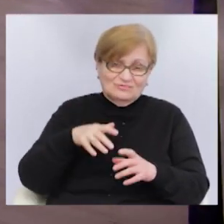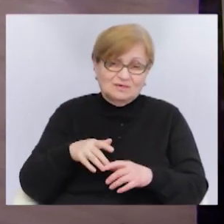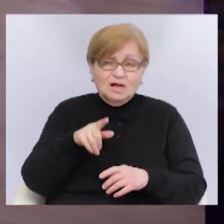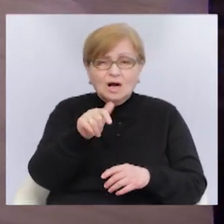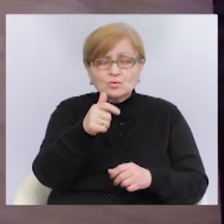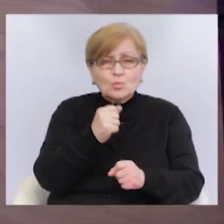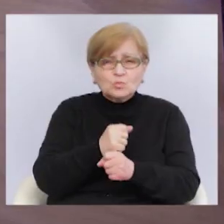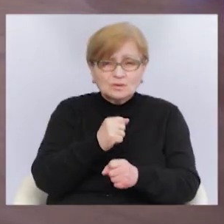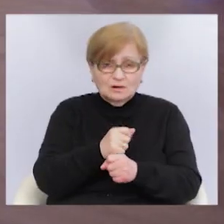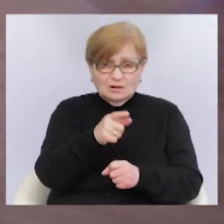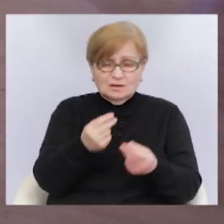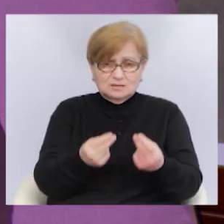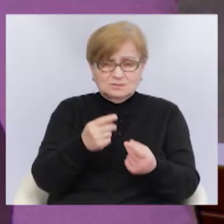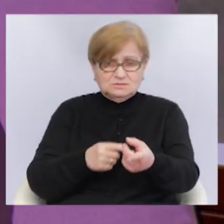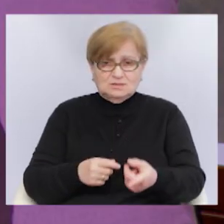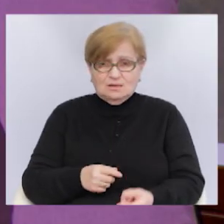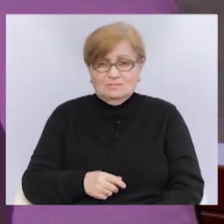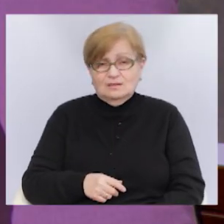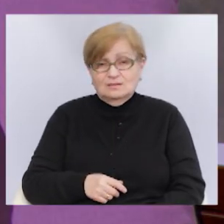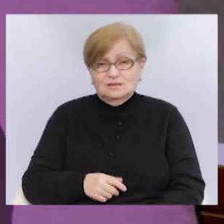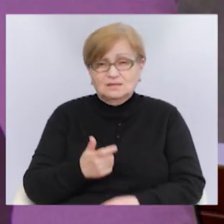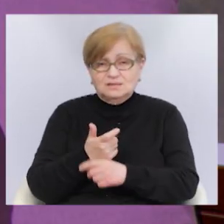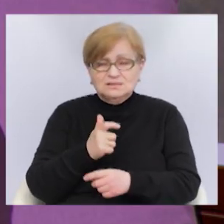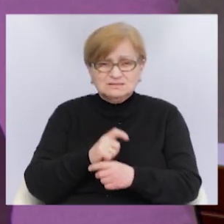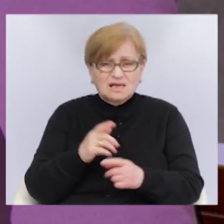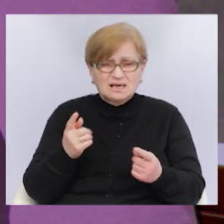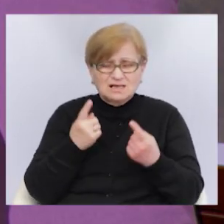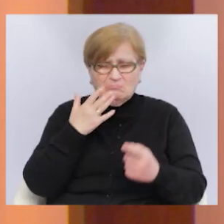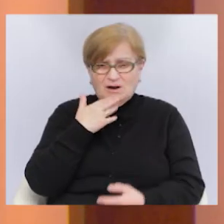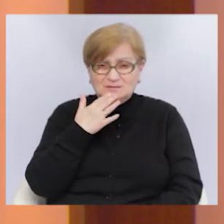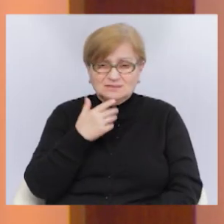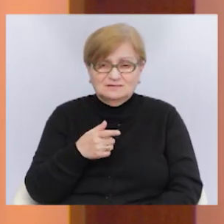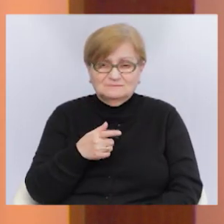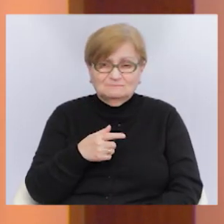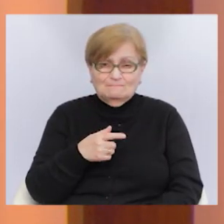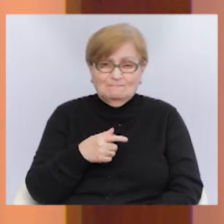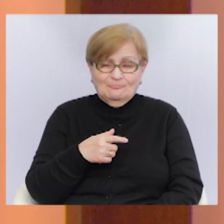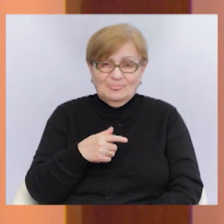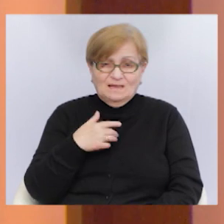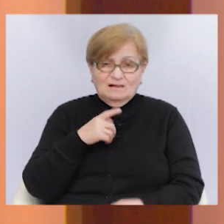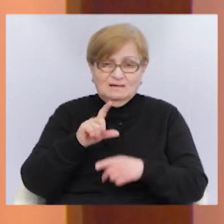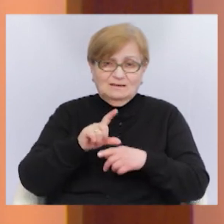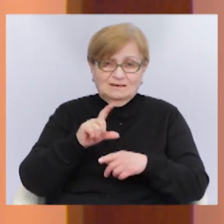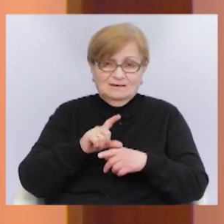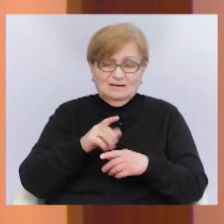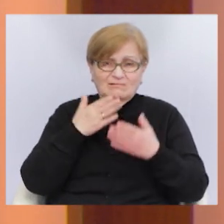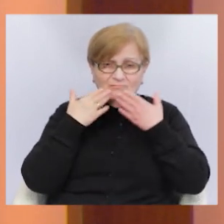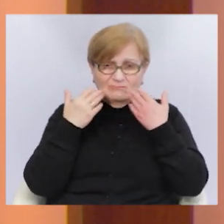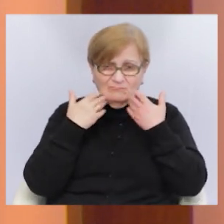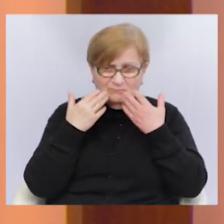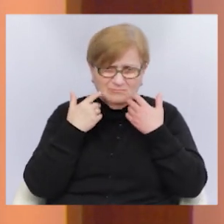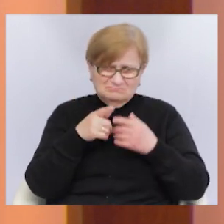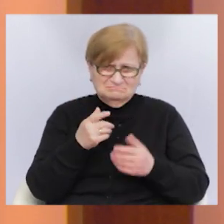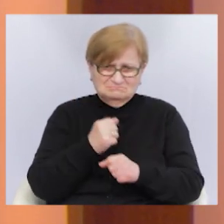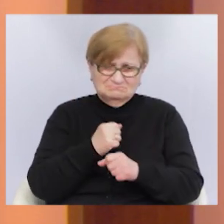კეთდება ახლა ეგ სათამაშო, როგორ ვითხრათ ეგეთ? ძალიან მარტივად. ჩვენი დღევანდელი სათამაშოს დამზადება არის უმარტივესი და